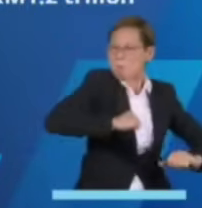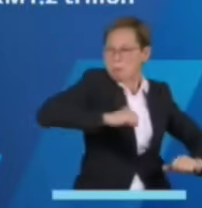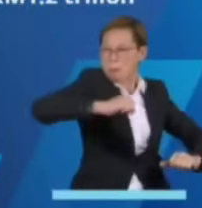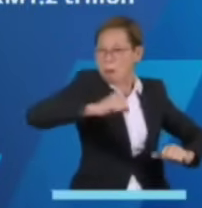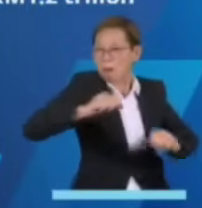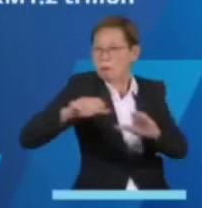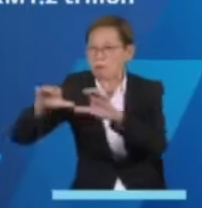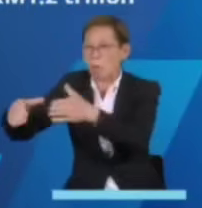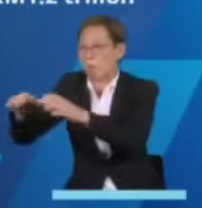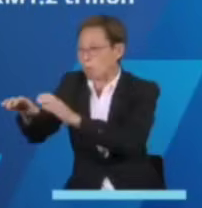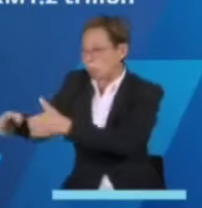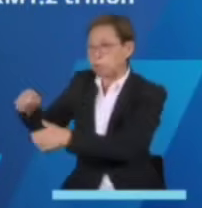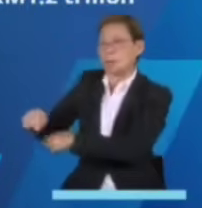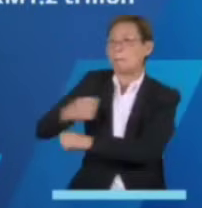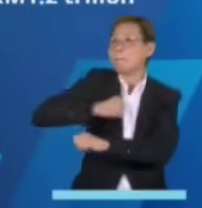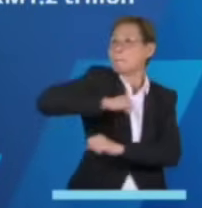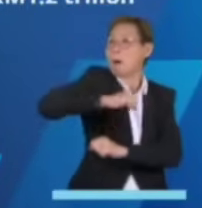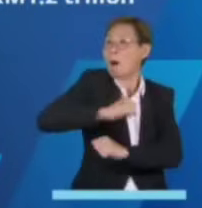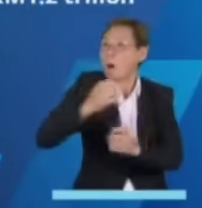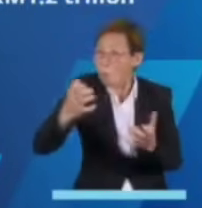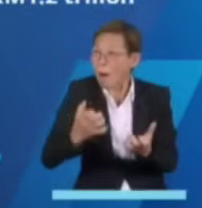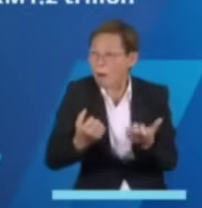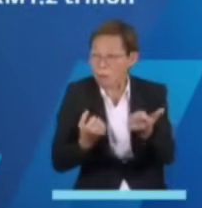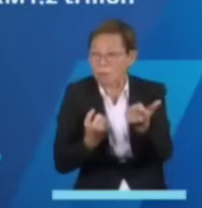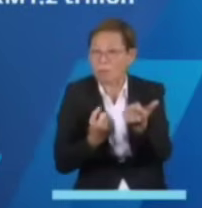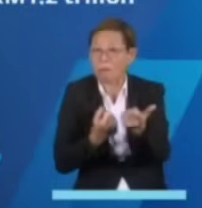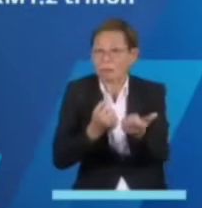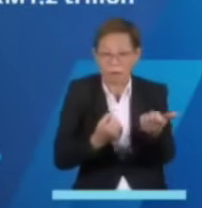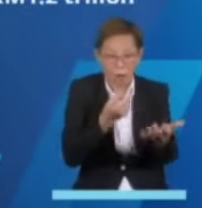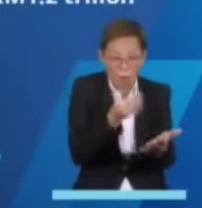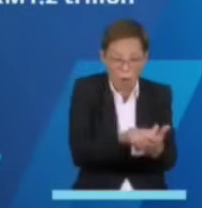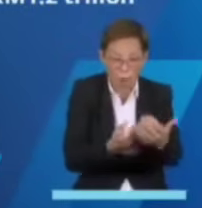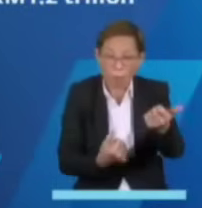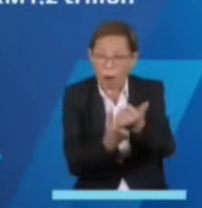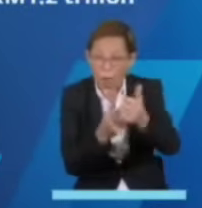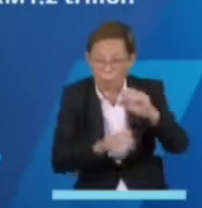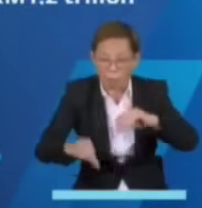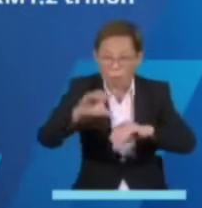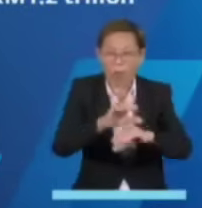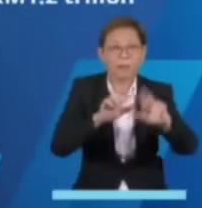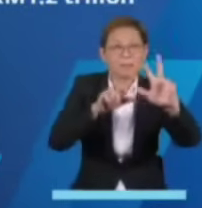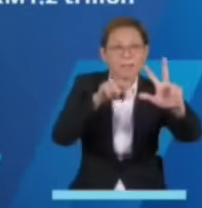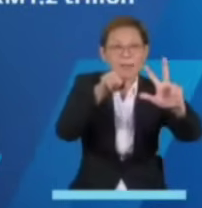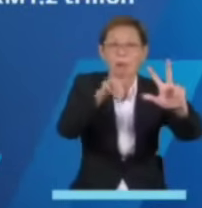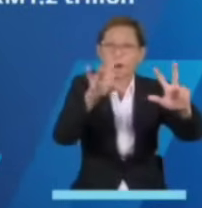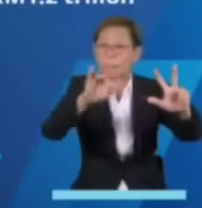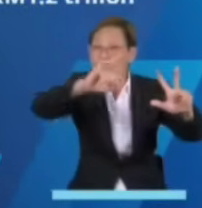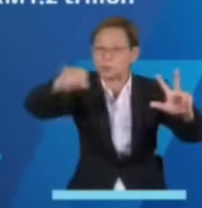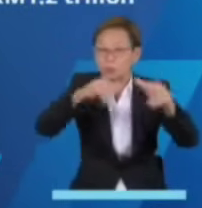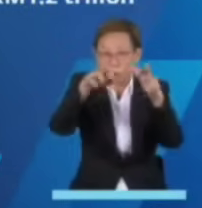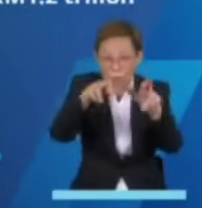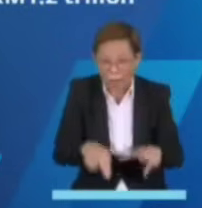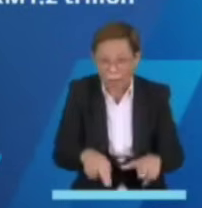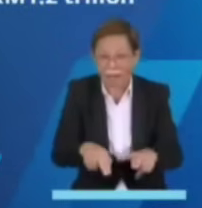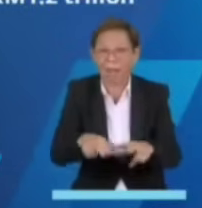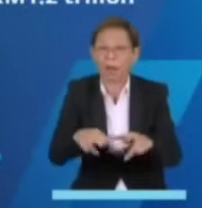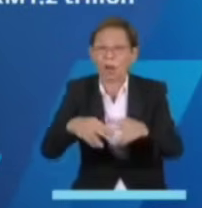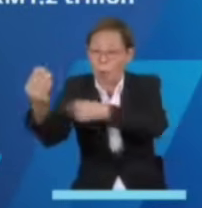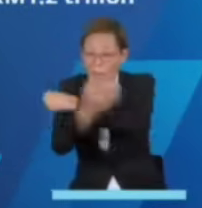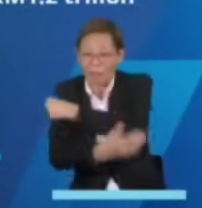ini. Apakah mereka mahu subsidi diberikan kepada 3.8 juta rakyat asing dan golongan